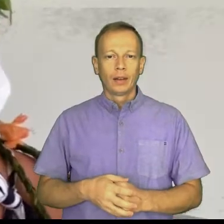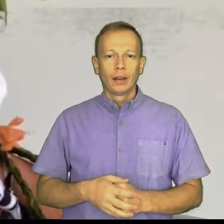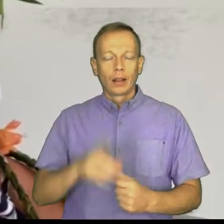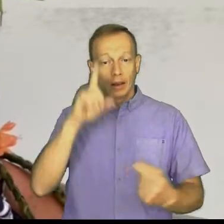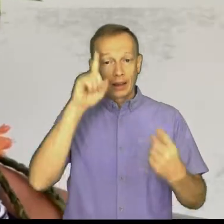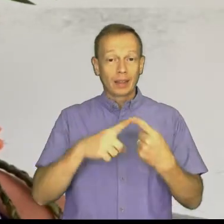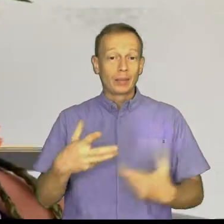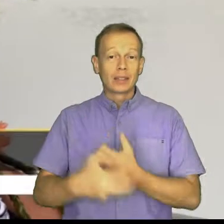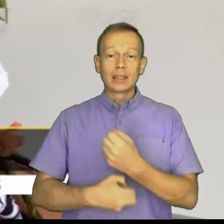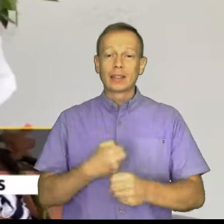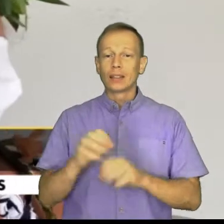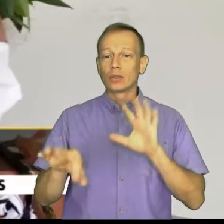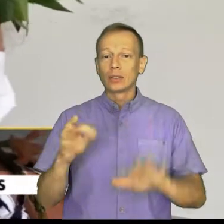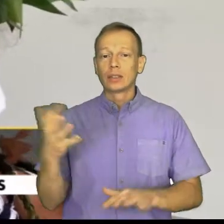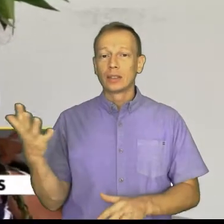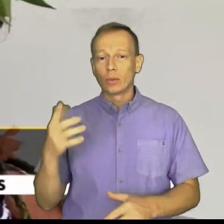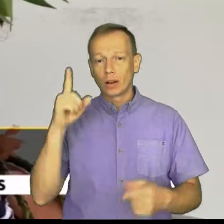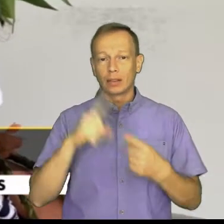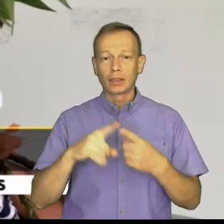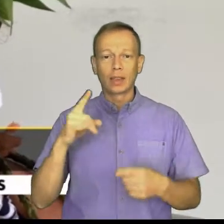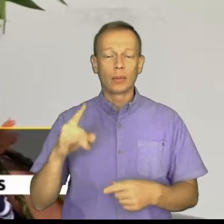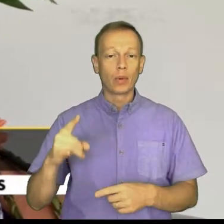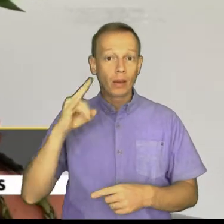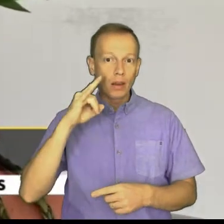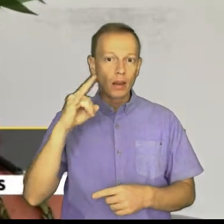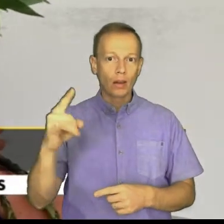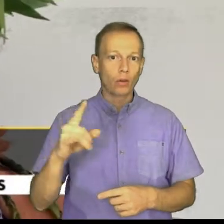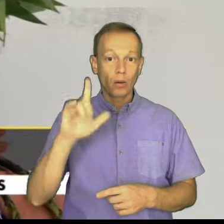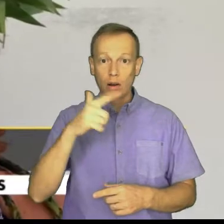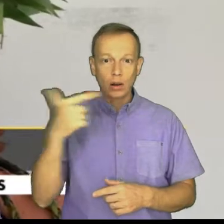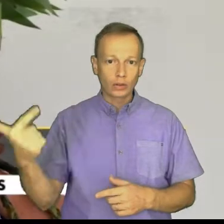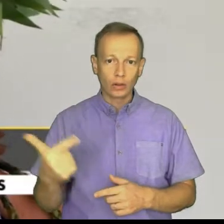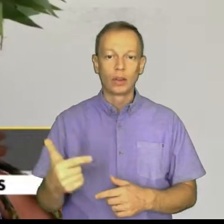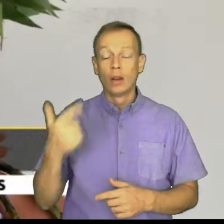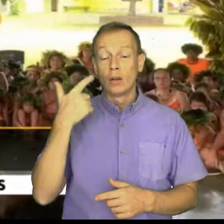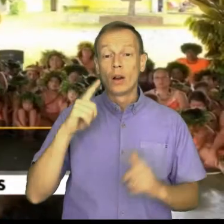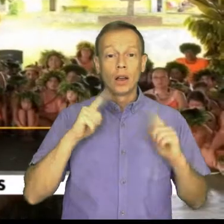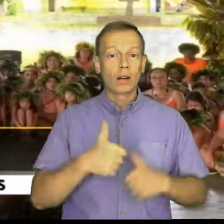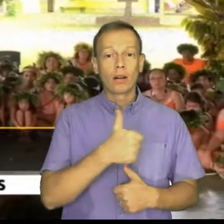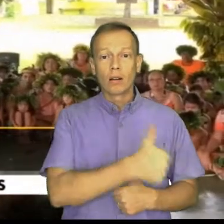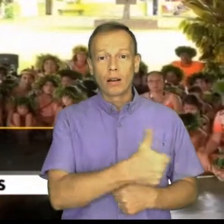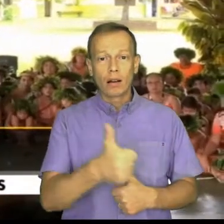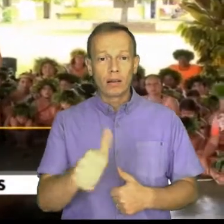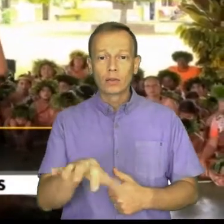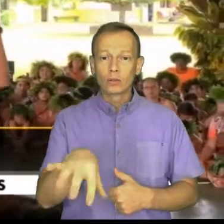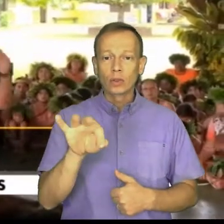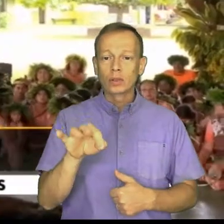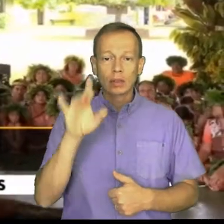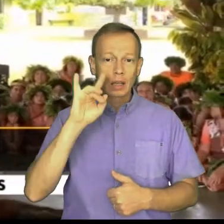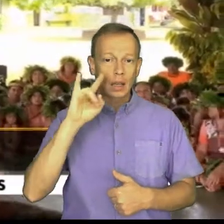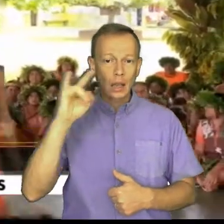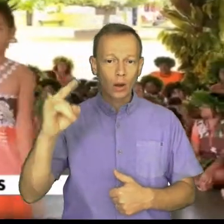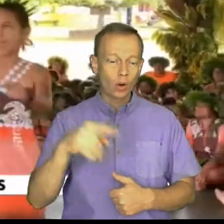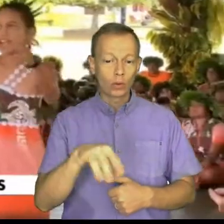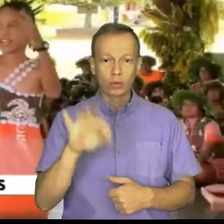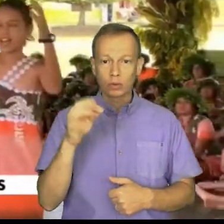nous avons retenue cette année, c'est le héros légendaire. Donc chaque école aura à déclamer sur le héros